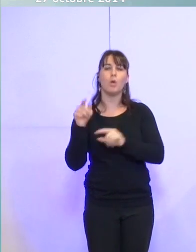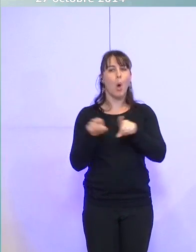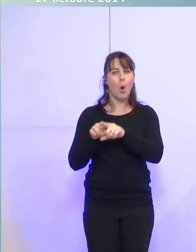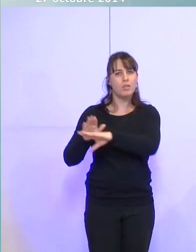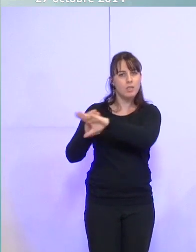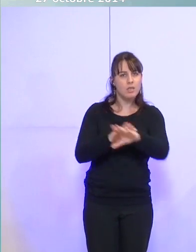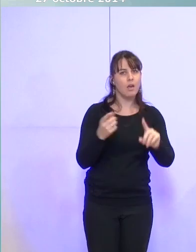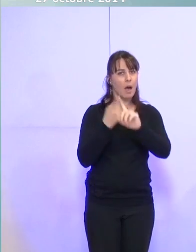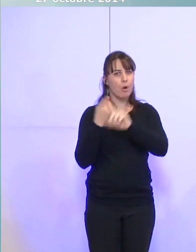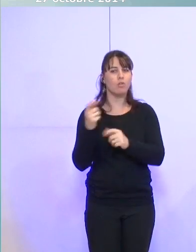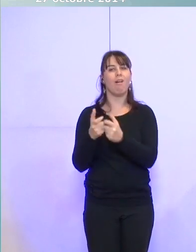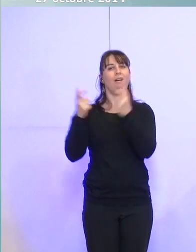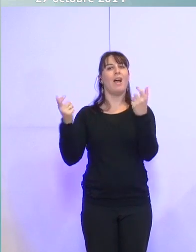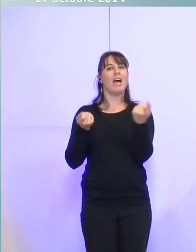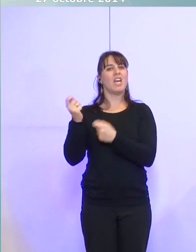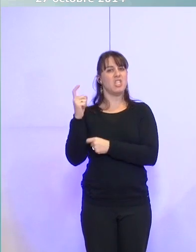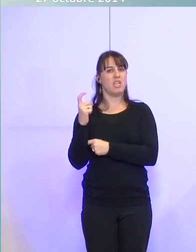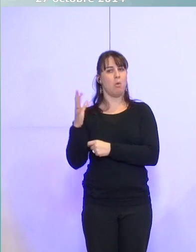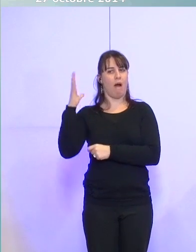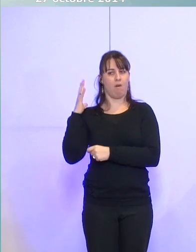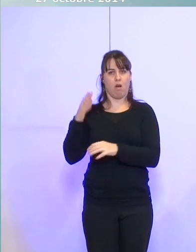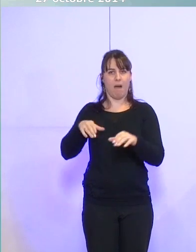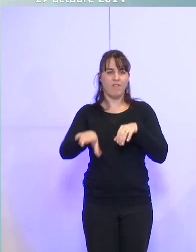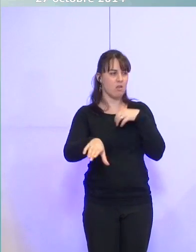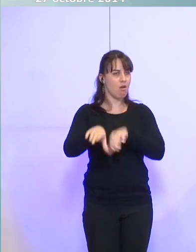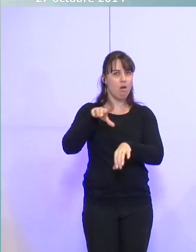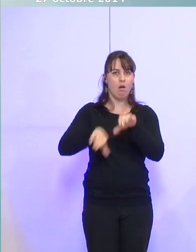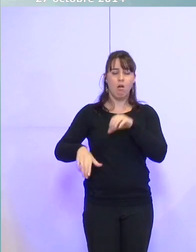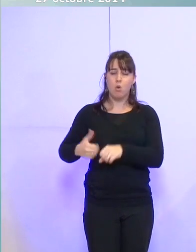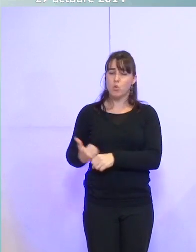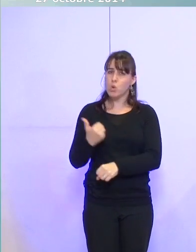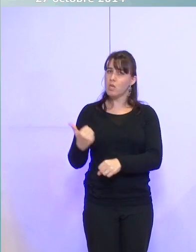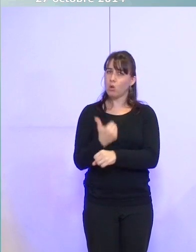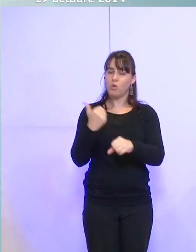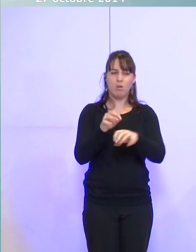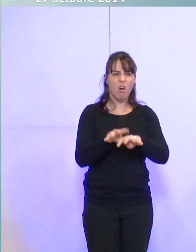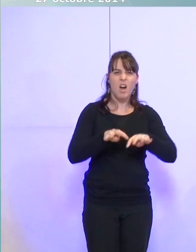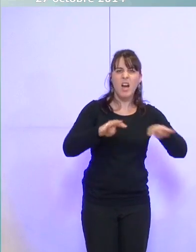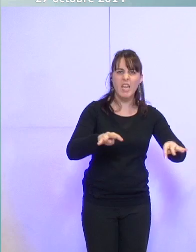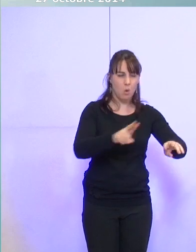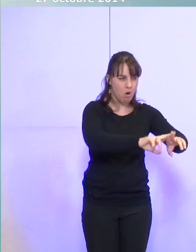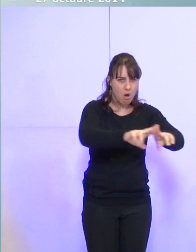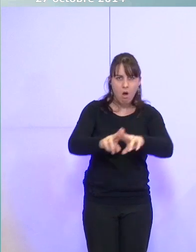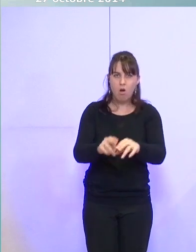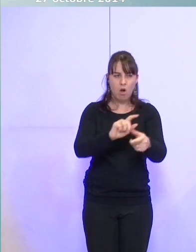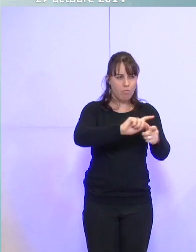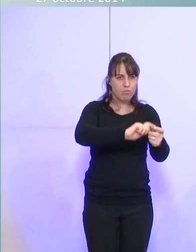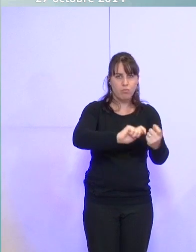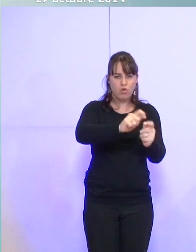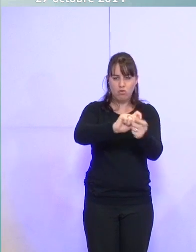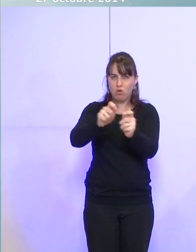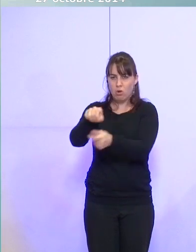investissements réalisés par la Régie des eaux permettent chaque année un renouvellement important des réseaux, ce qui permet d'assurer un bon